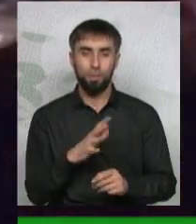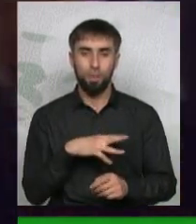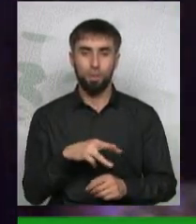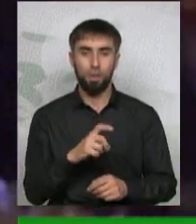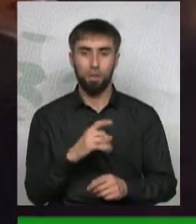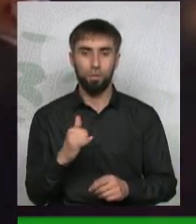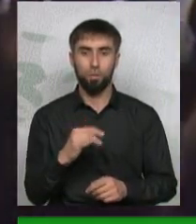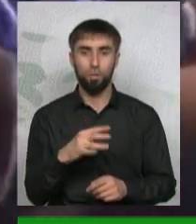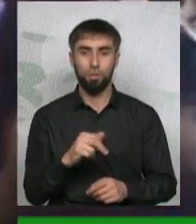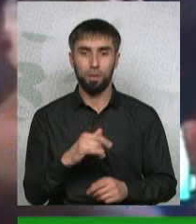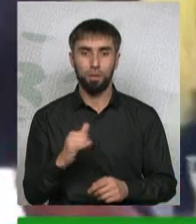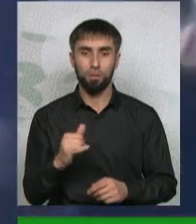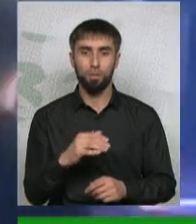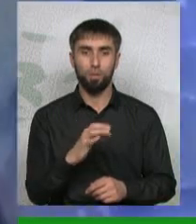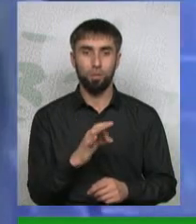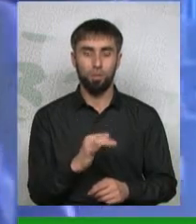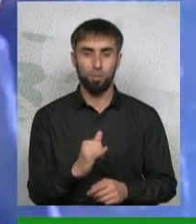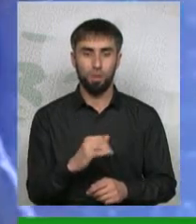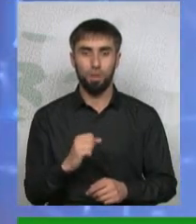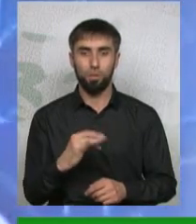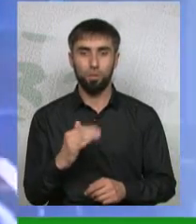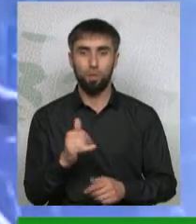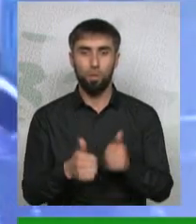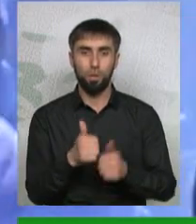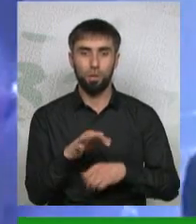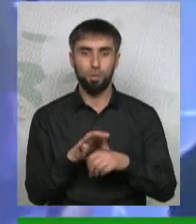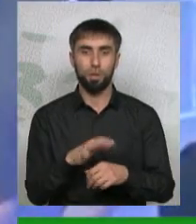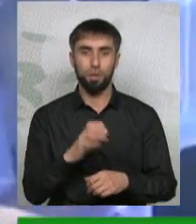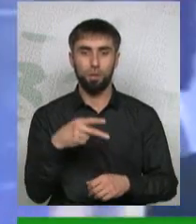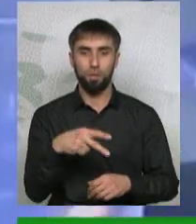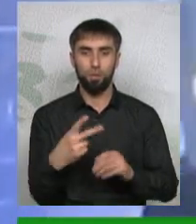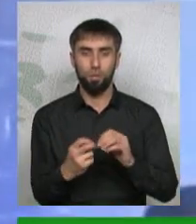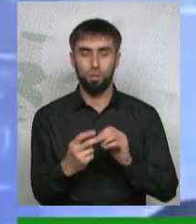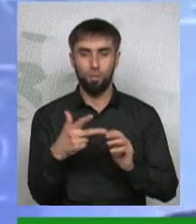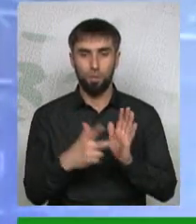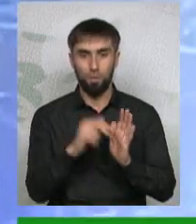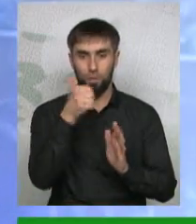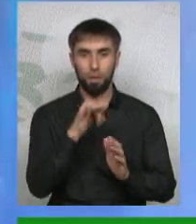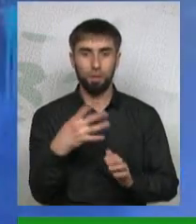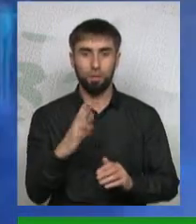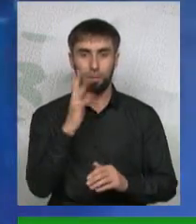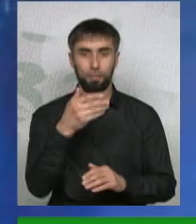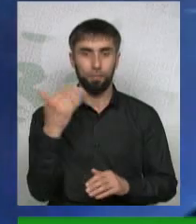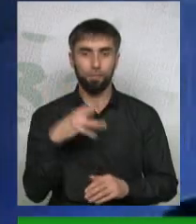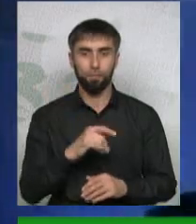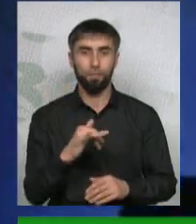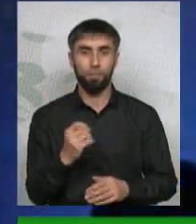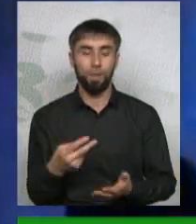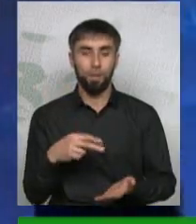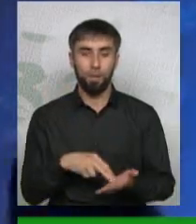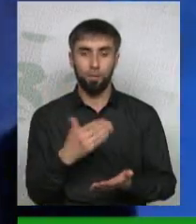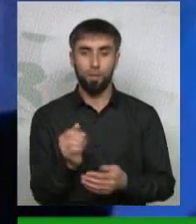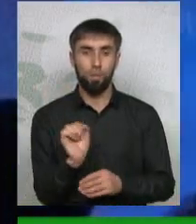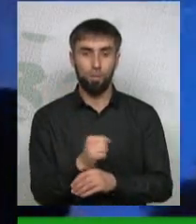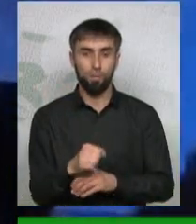мэру магаса усману аушвин отмечу что конкурс проводится с 2018 года и 4 года назад магаз уже становился